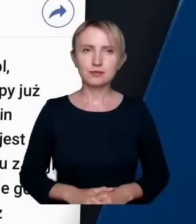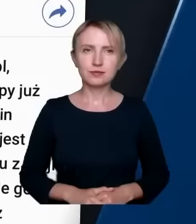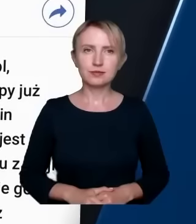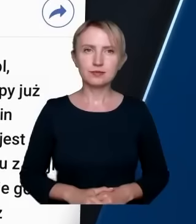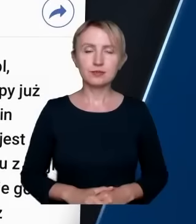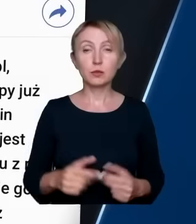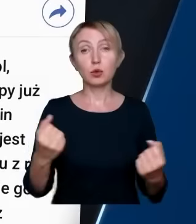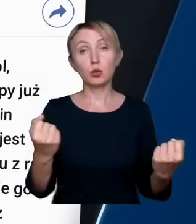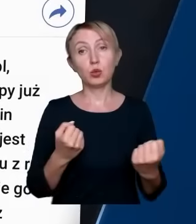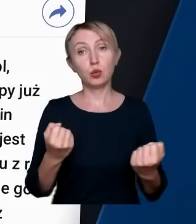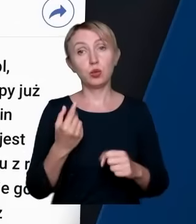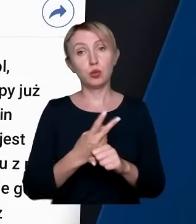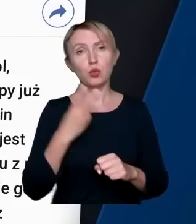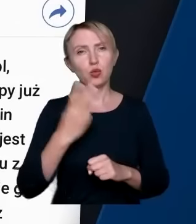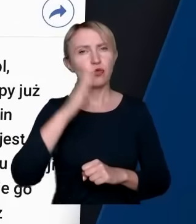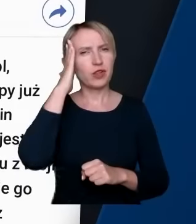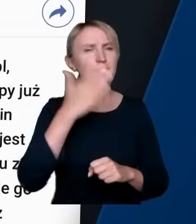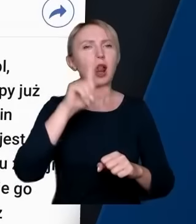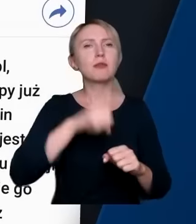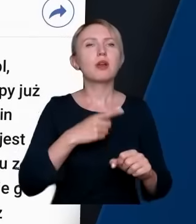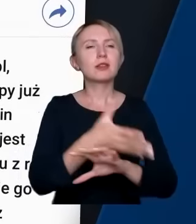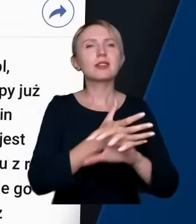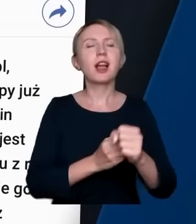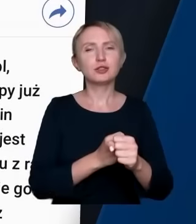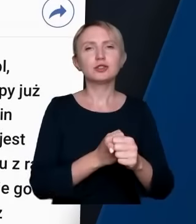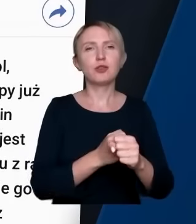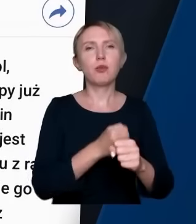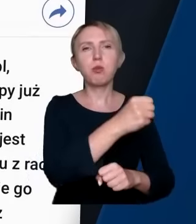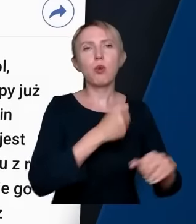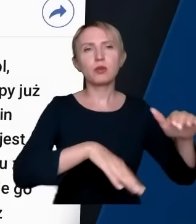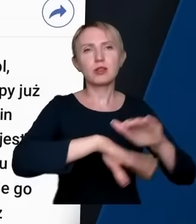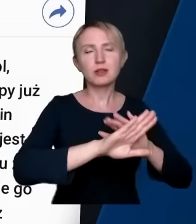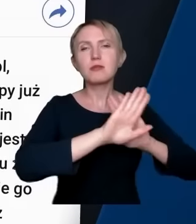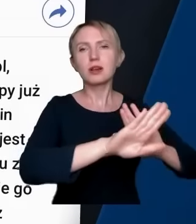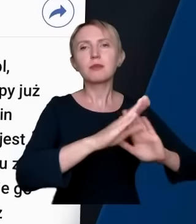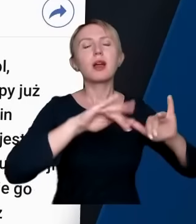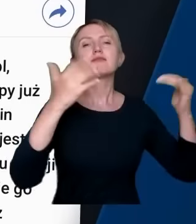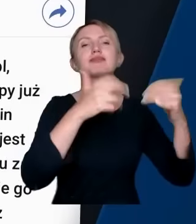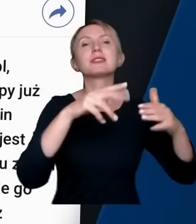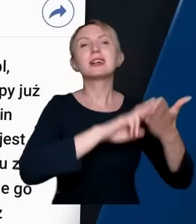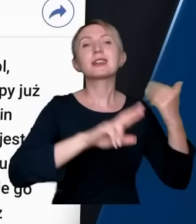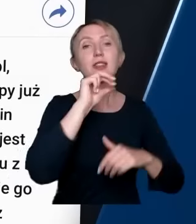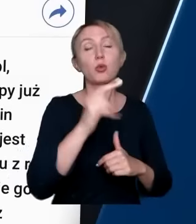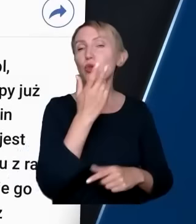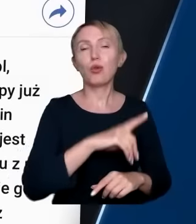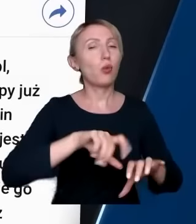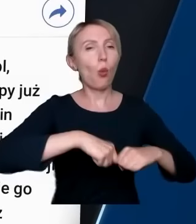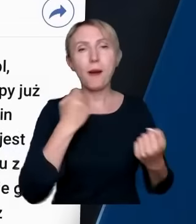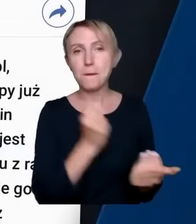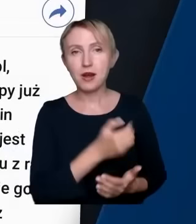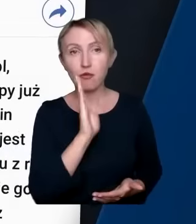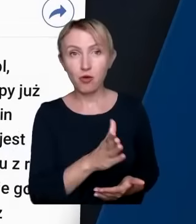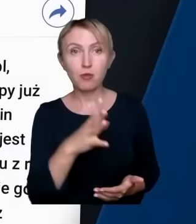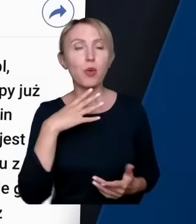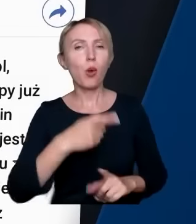Grubo wiedzieli od miesiąca, że zatrzymanie posła z immunitetem zgromadzenia parlamentarnego Rady Europy będzie nielegalne. Dostali takie